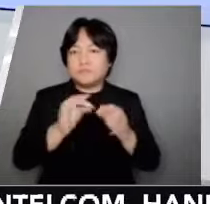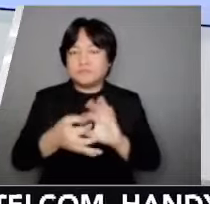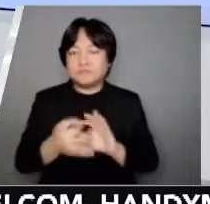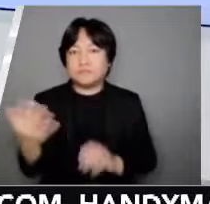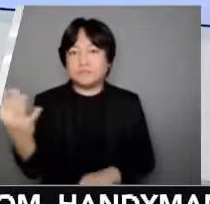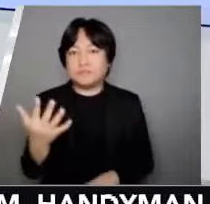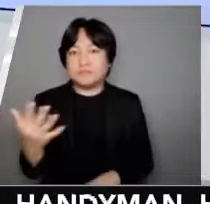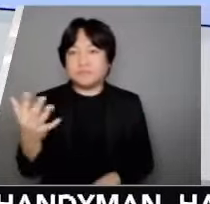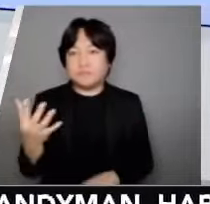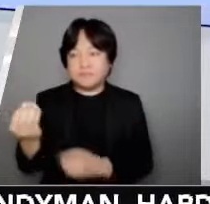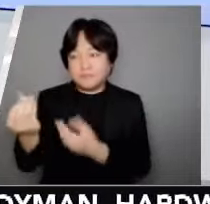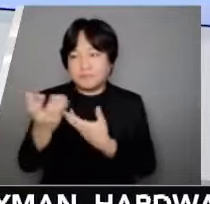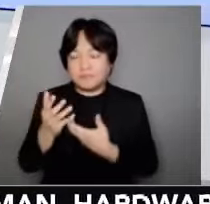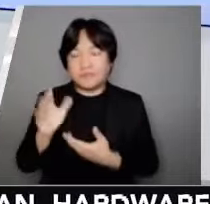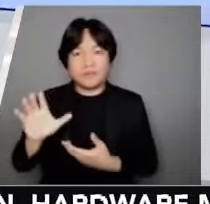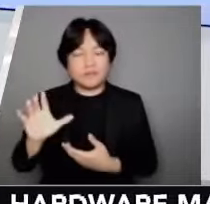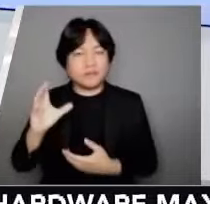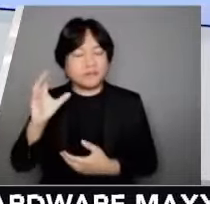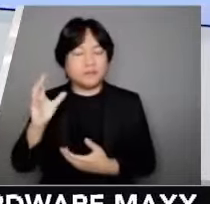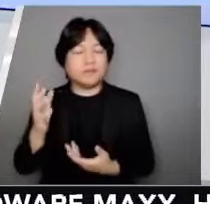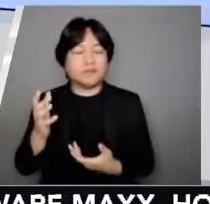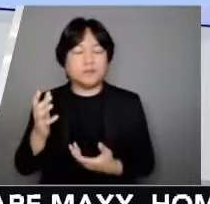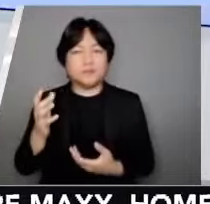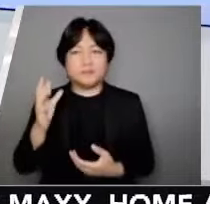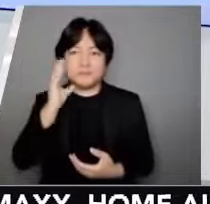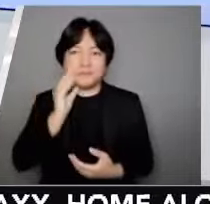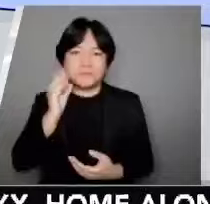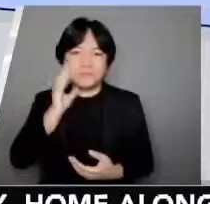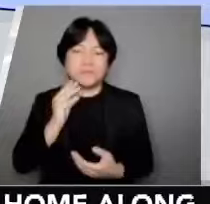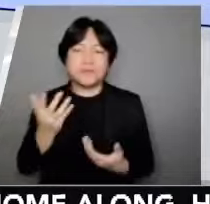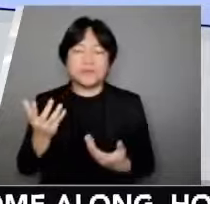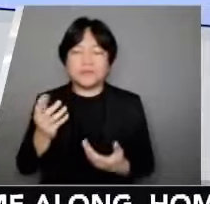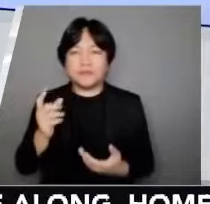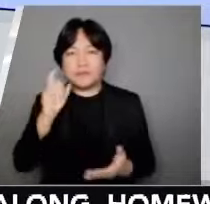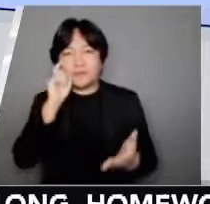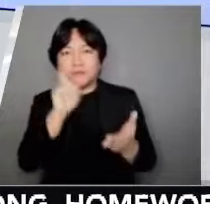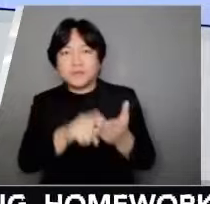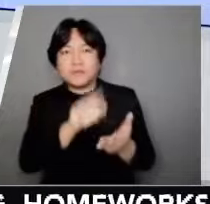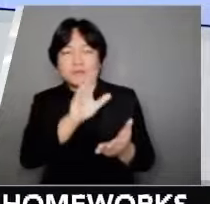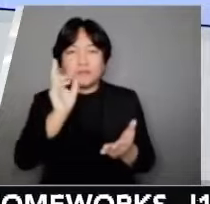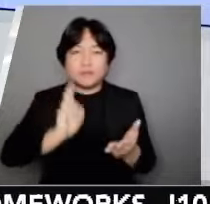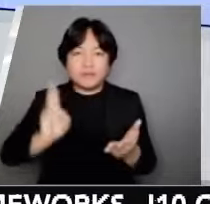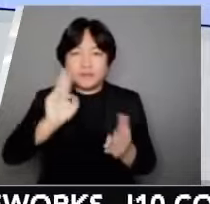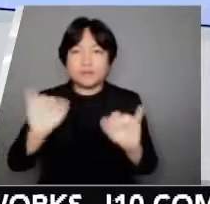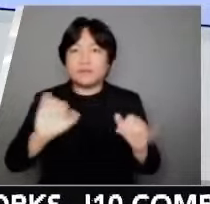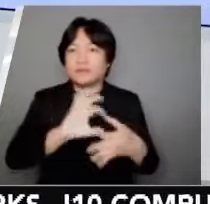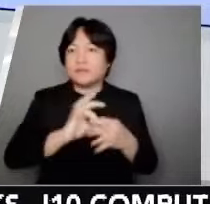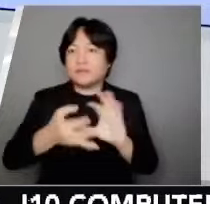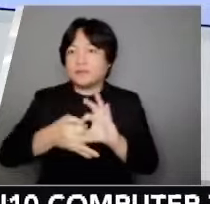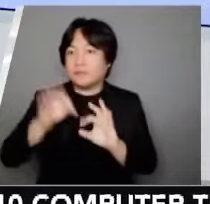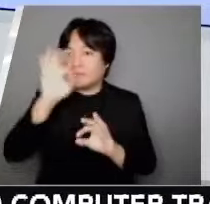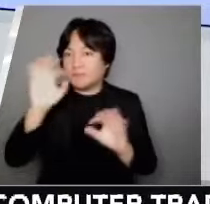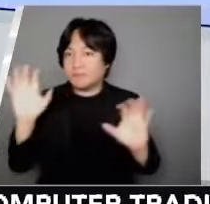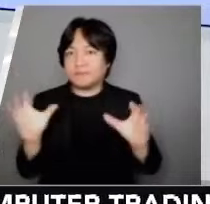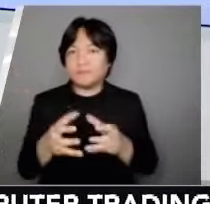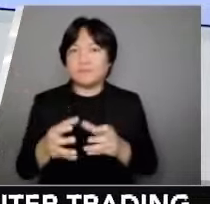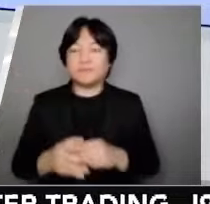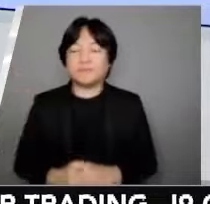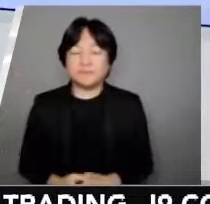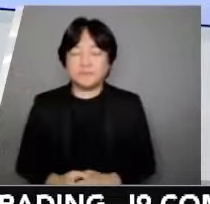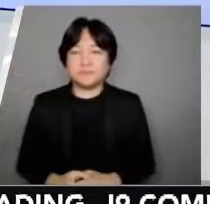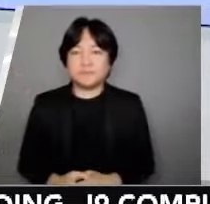ang masaksihan ang kasaysayan at ang makasama ang mga Pinoy Olympians. Balitang hatid ni JP